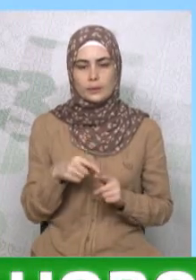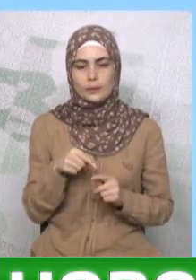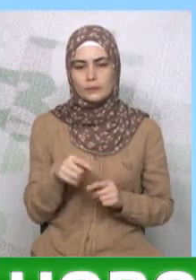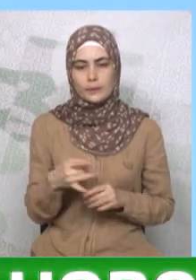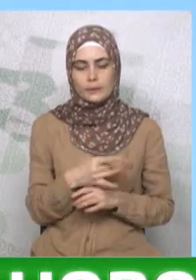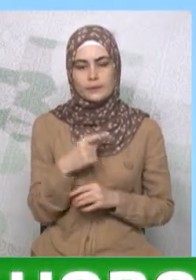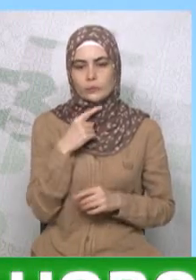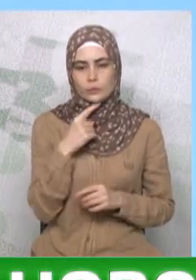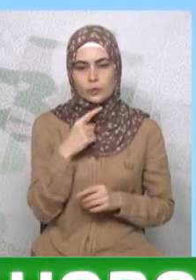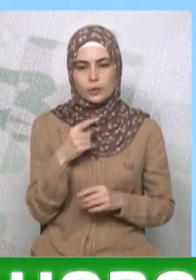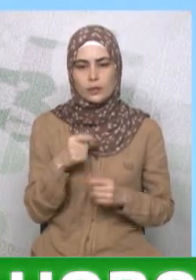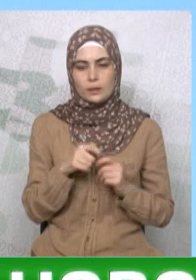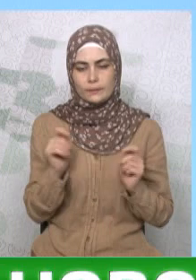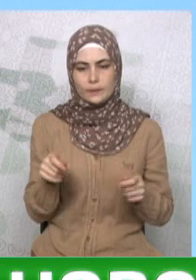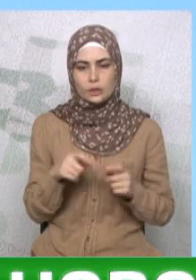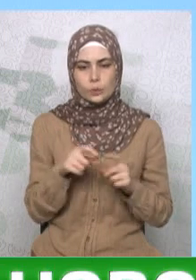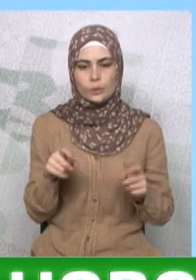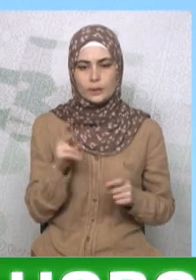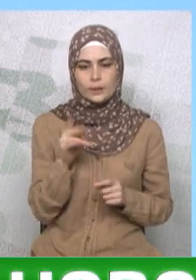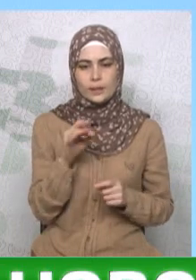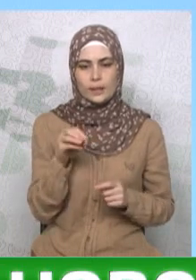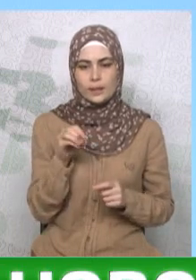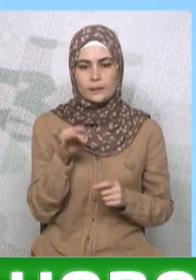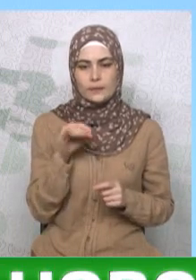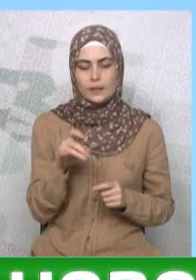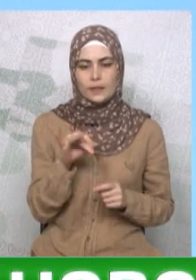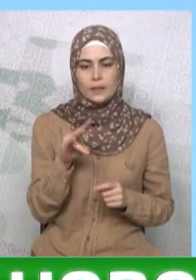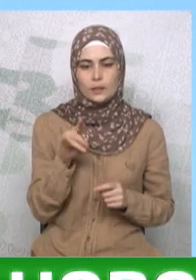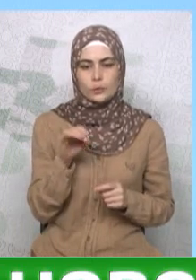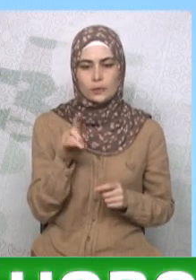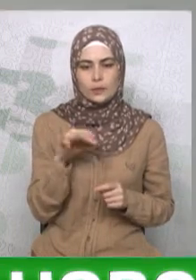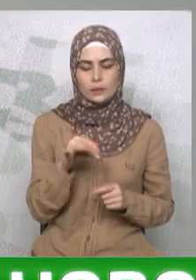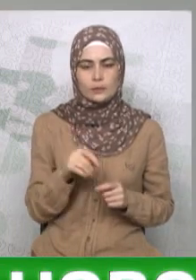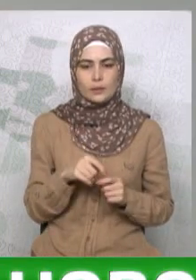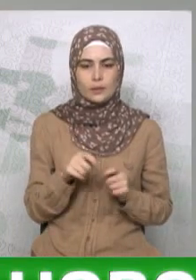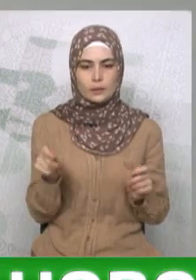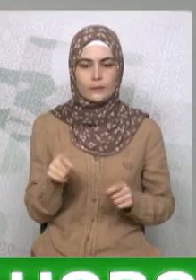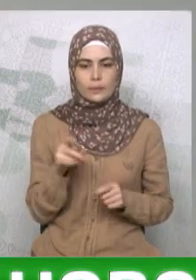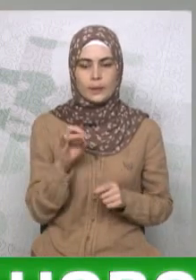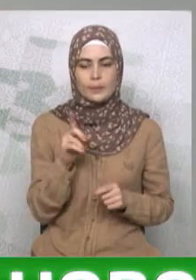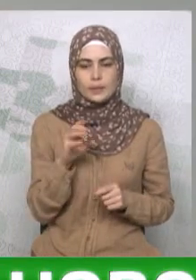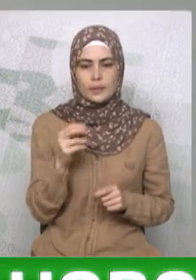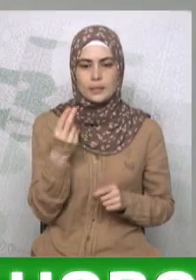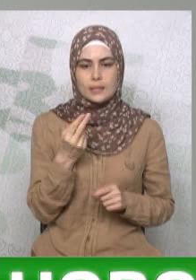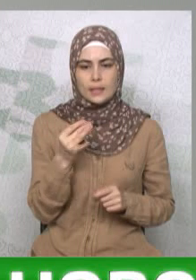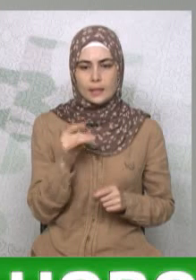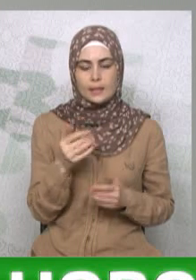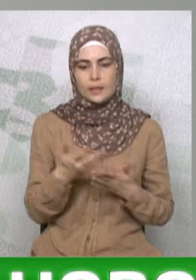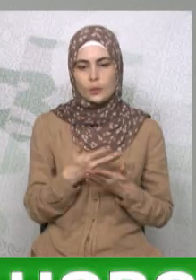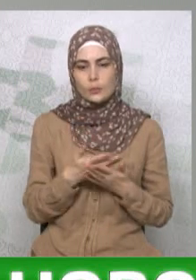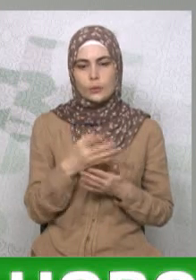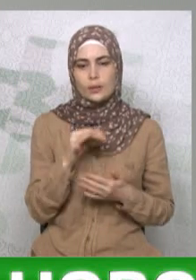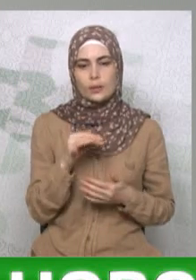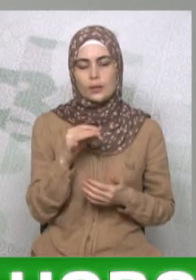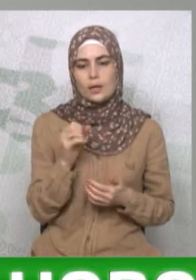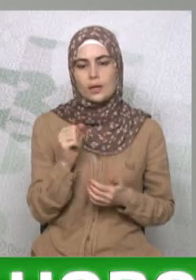регионе открывается школа креативных индустрий. Мы открываем ее на базе Центра театра, кино и креативных индустрий в